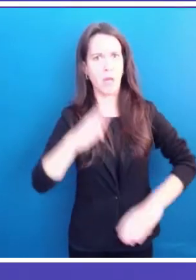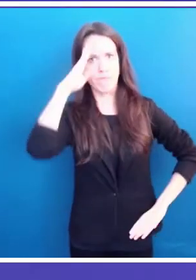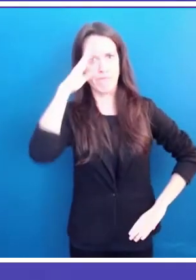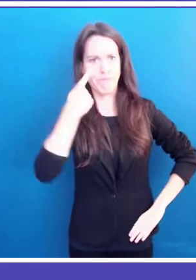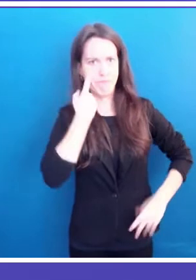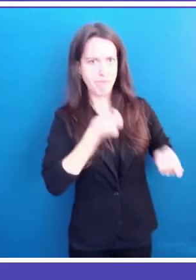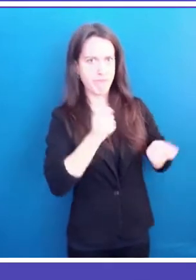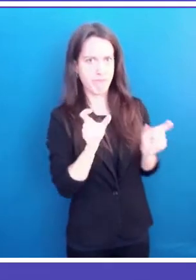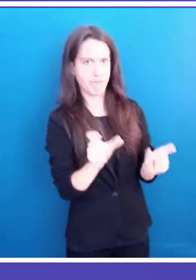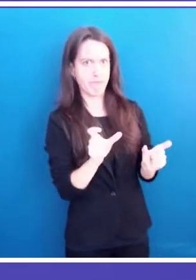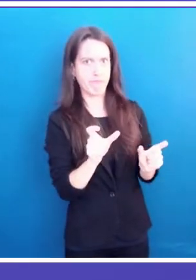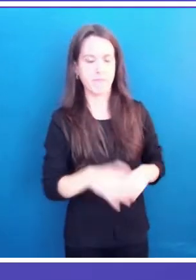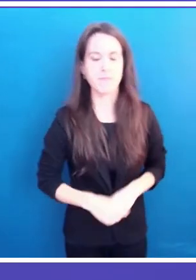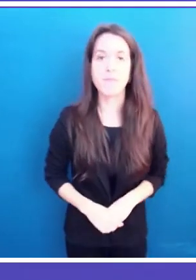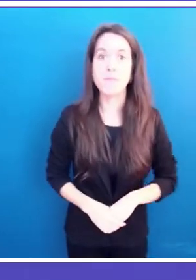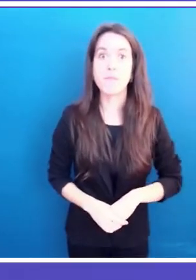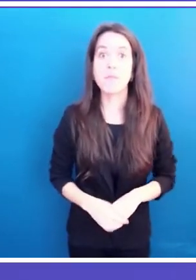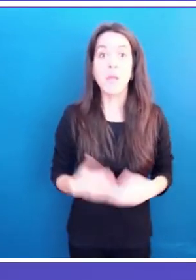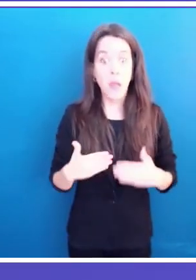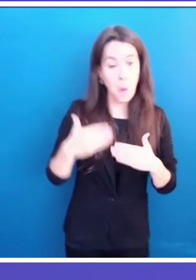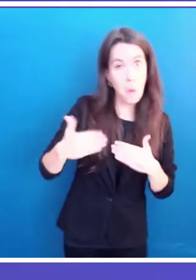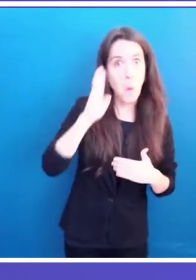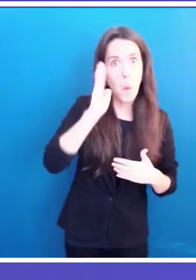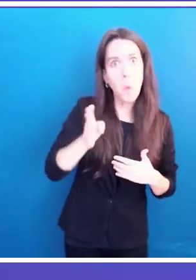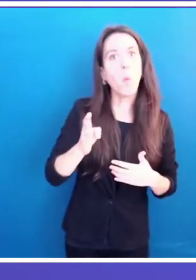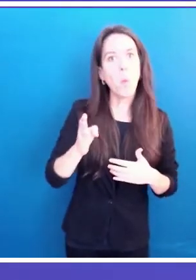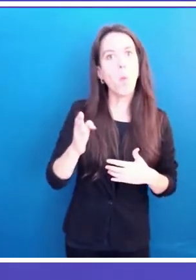26 مركز تقريبا، 9 ملاجئ